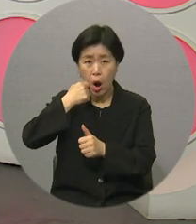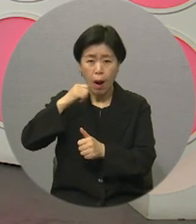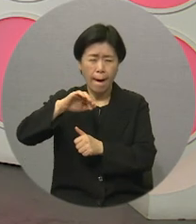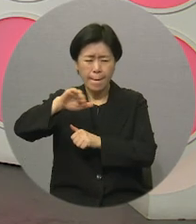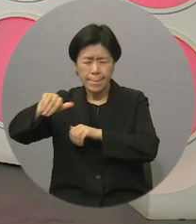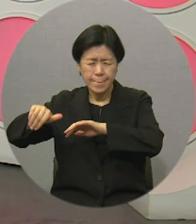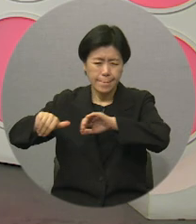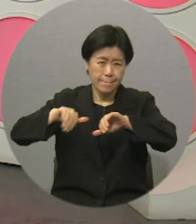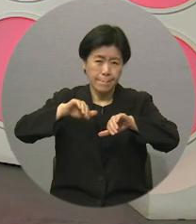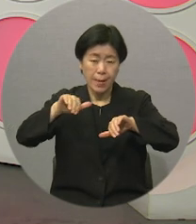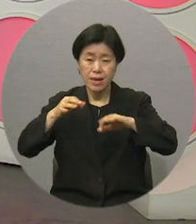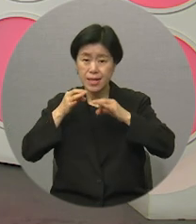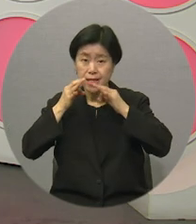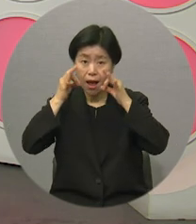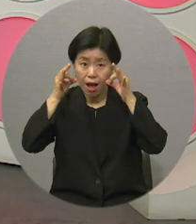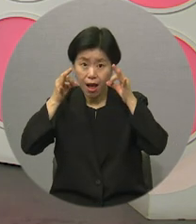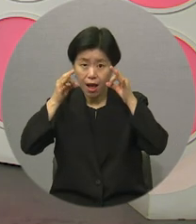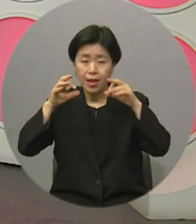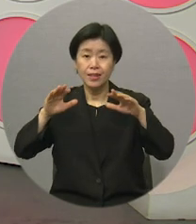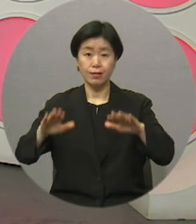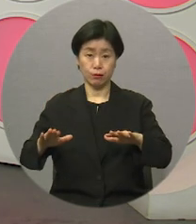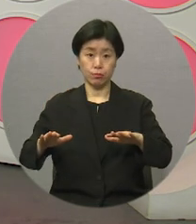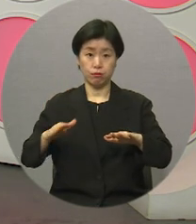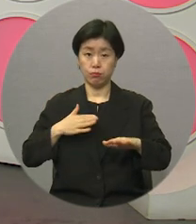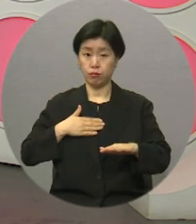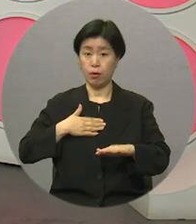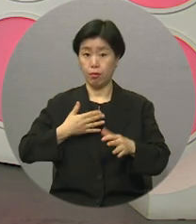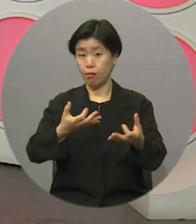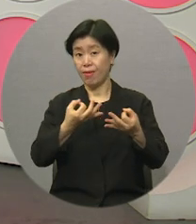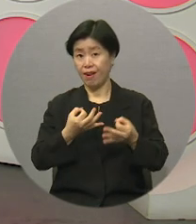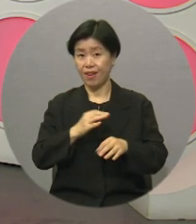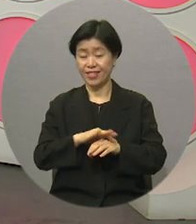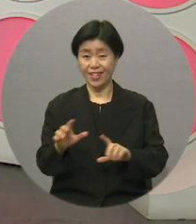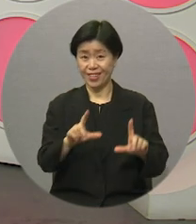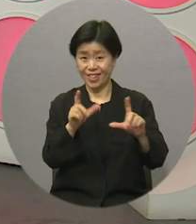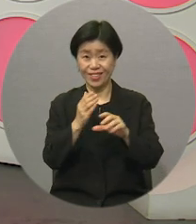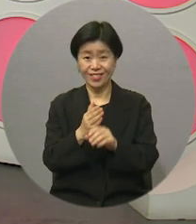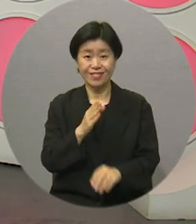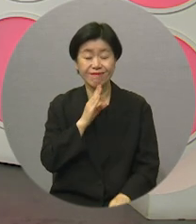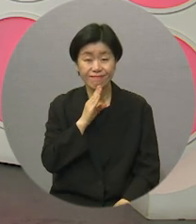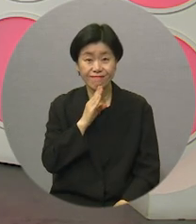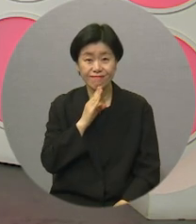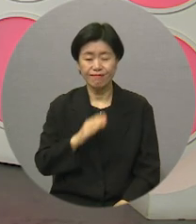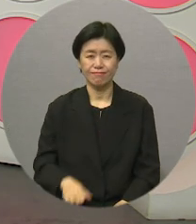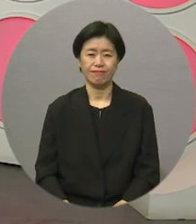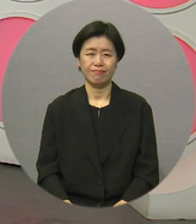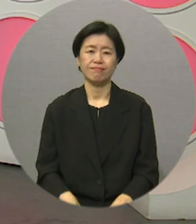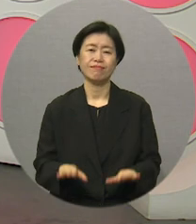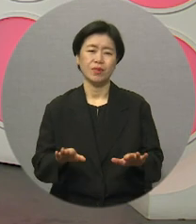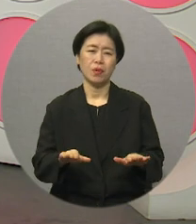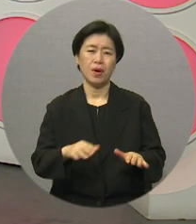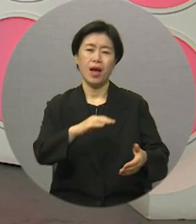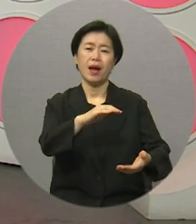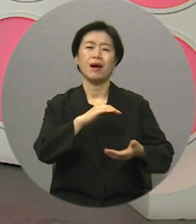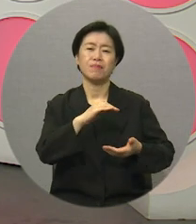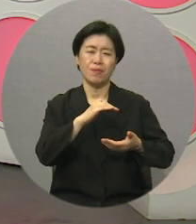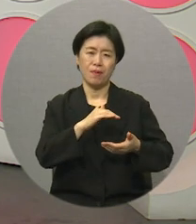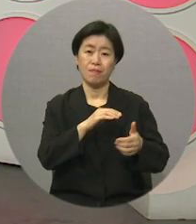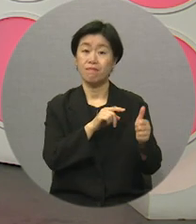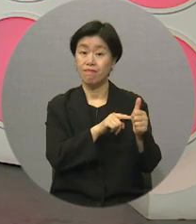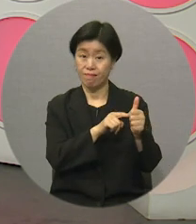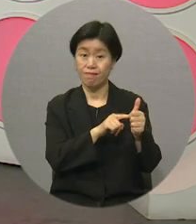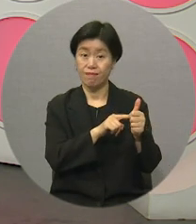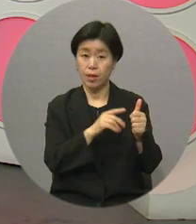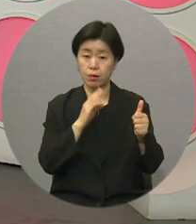저도 끝에 나와서 이렇게 굳건히 살고 있으니까 감동 사연 보내주신 분 진심으로 고맙고